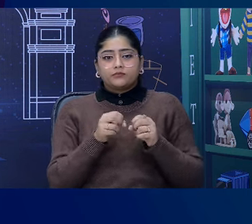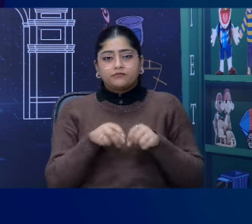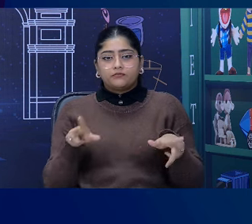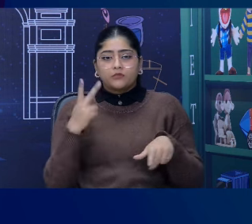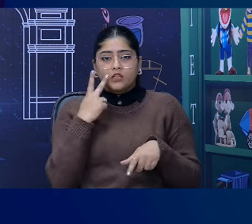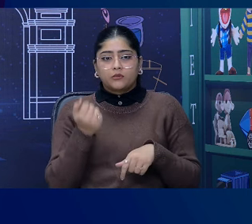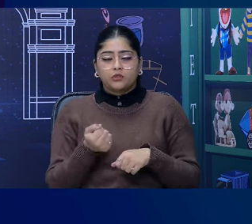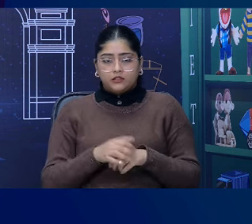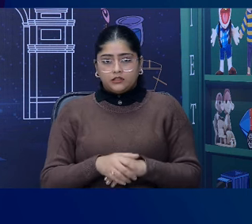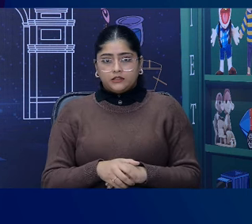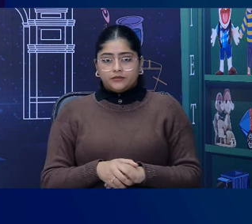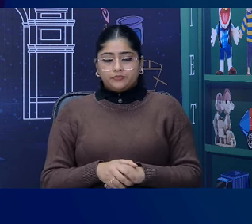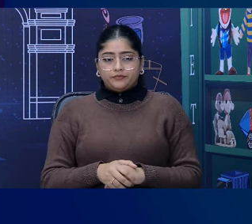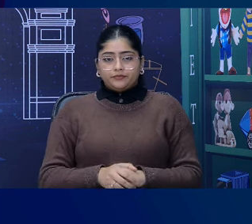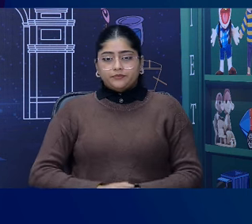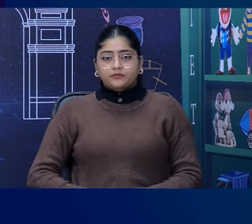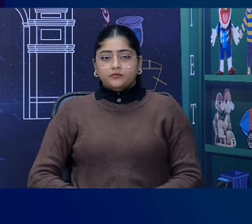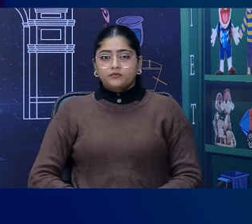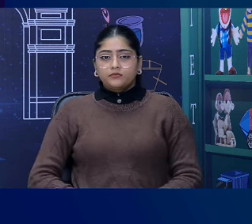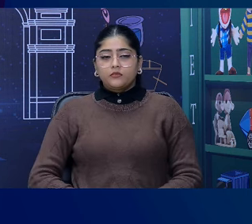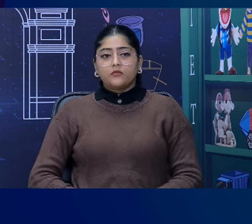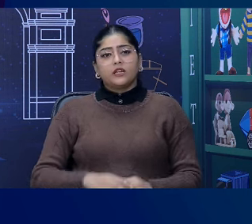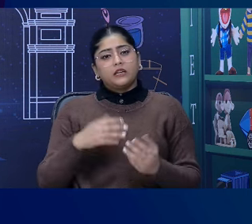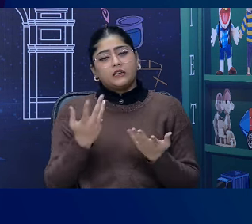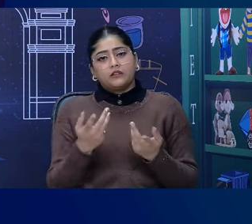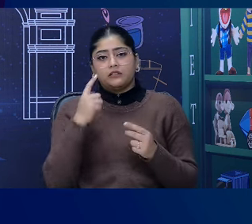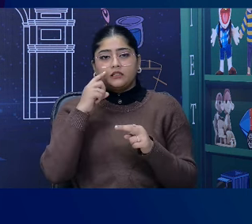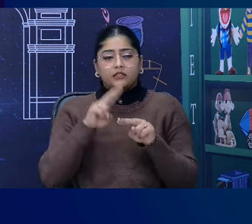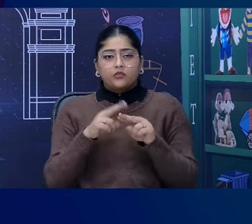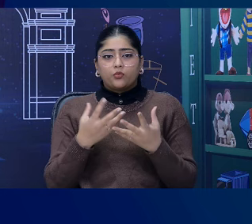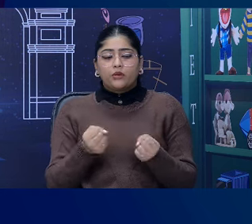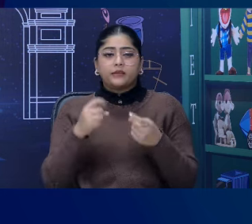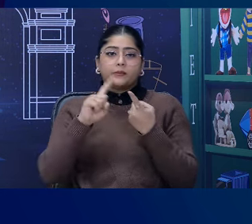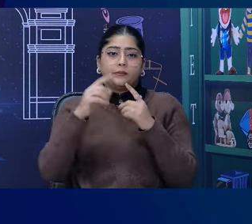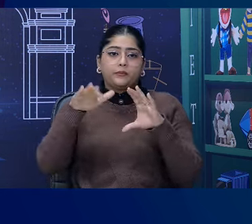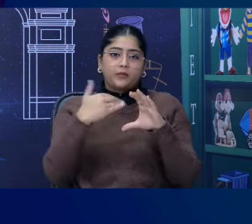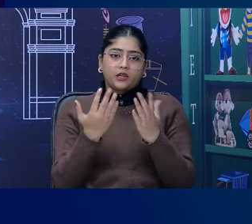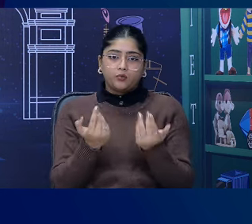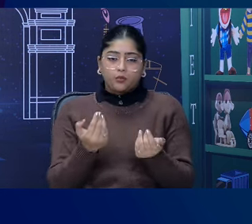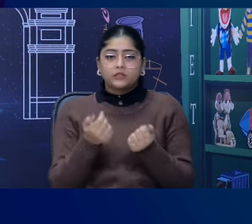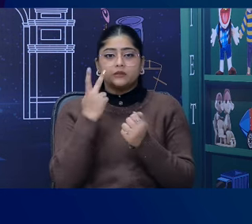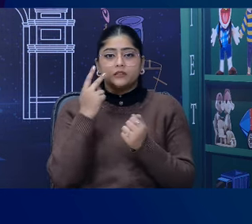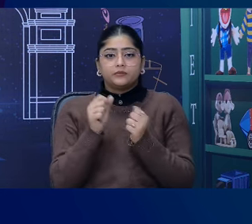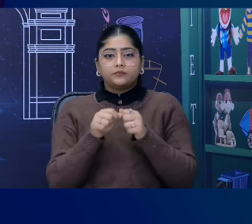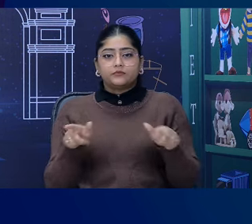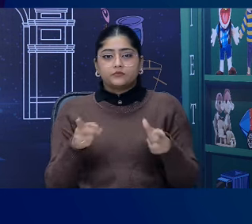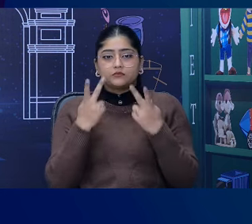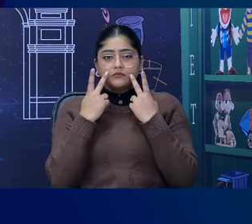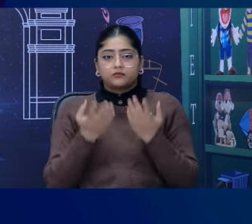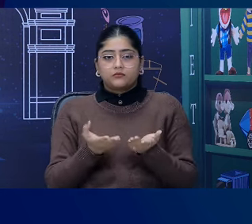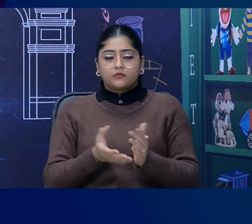8800 4559 इदर यू कैन ड्रॉप अ मेल एज वेल हमारा ईमेल एड्रेस है